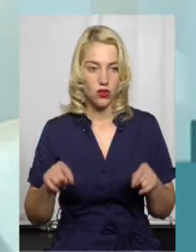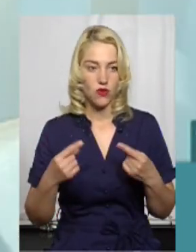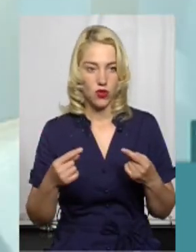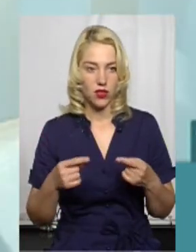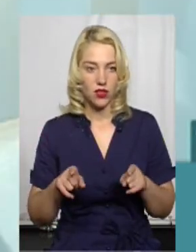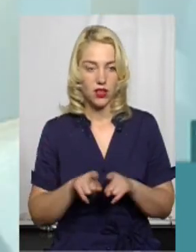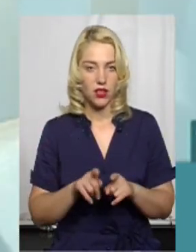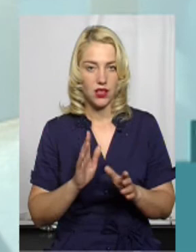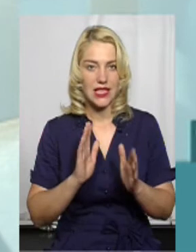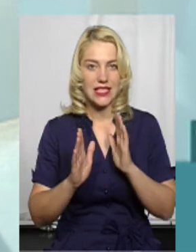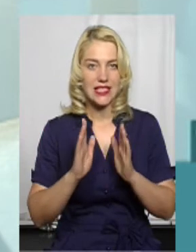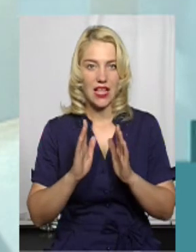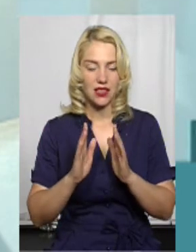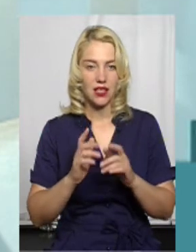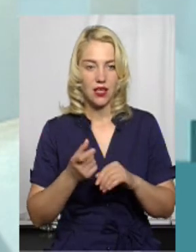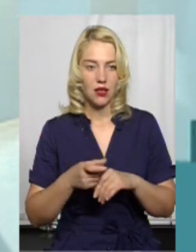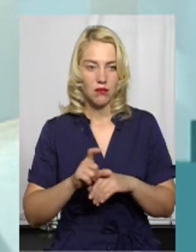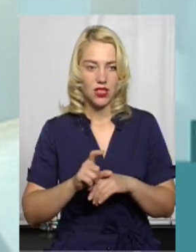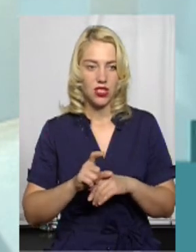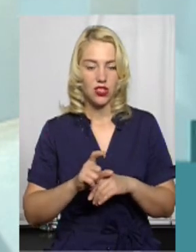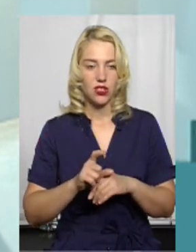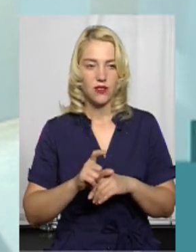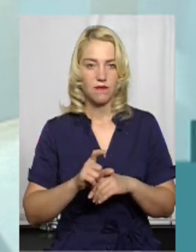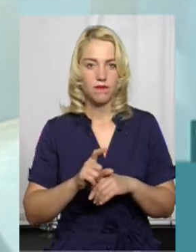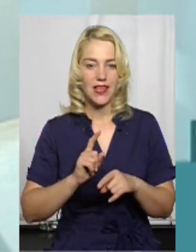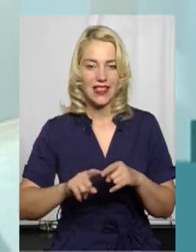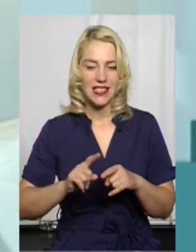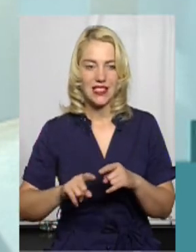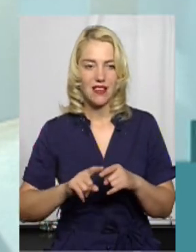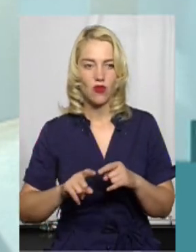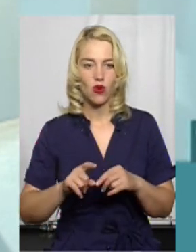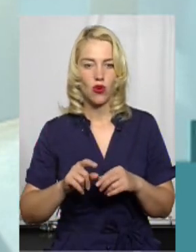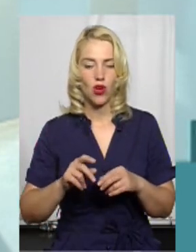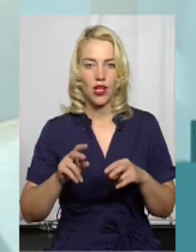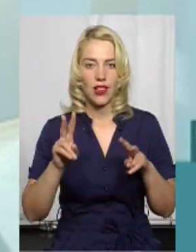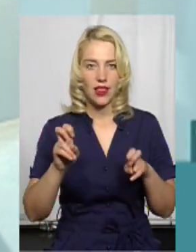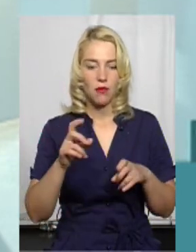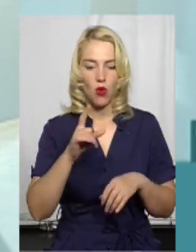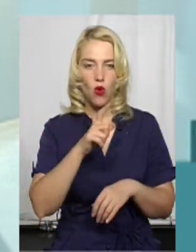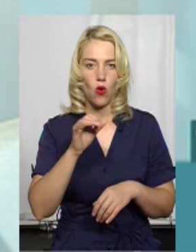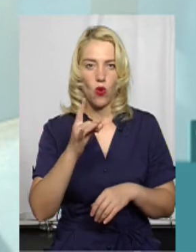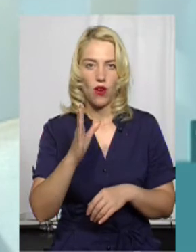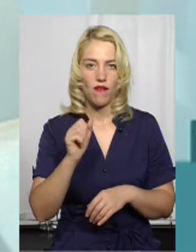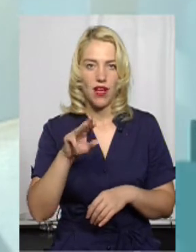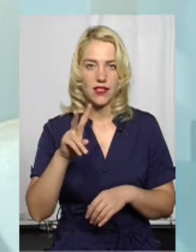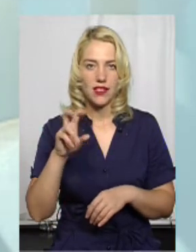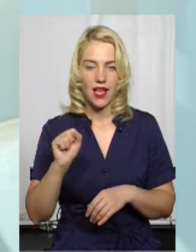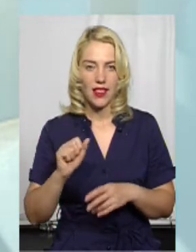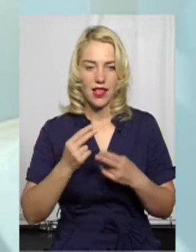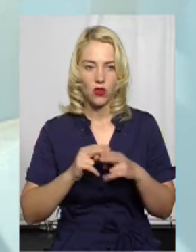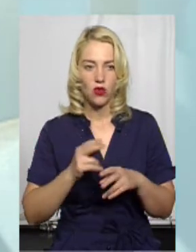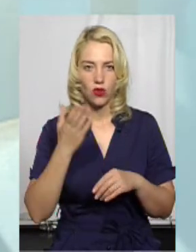створити такий сад, скажімо, більш інтенсивного типу, по хорватській технології, так називаємо, коли